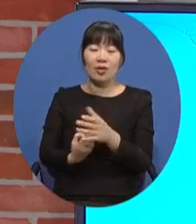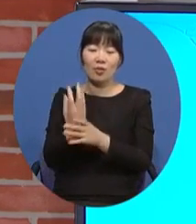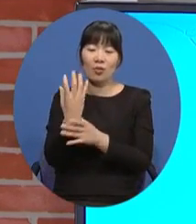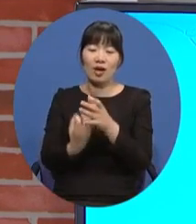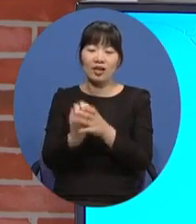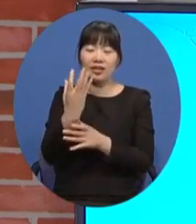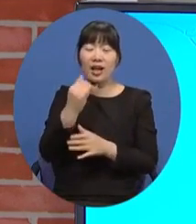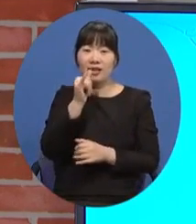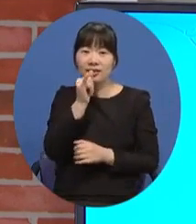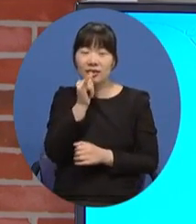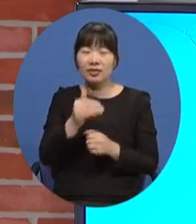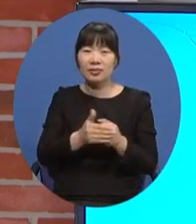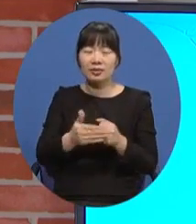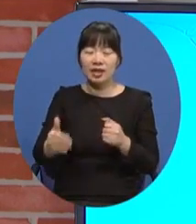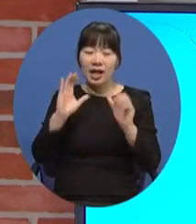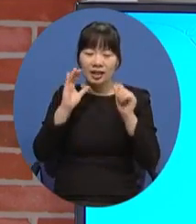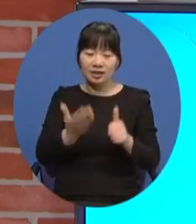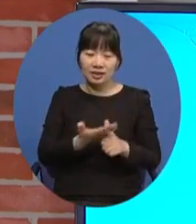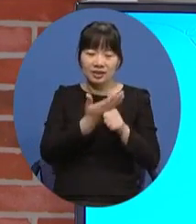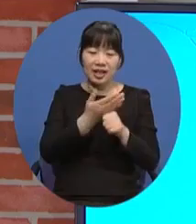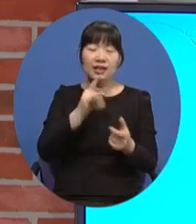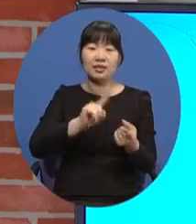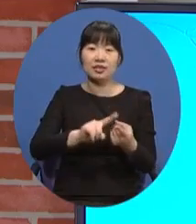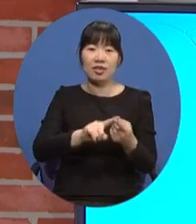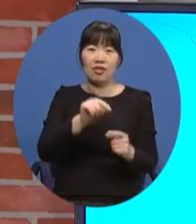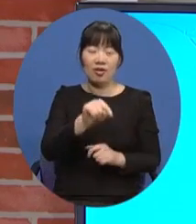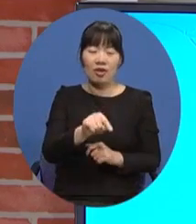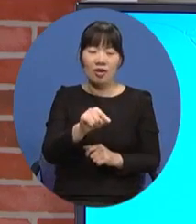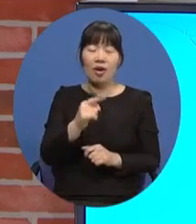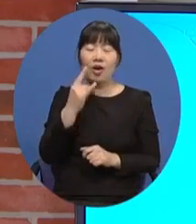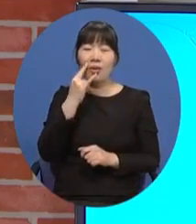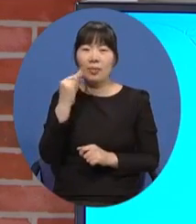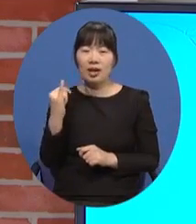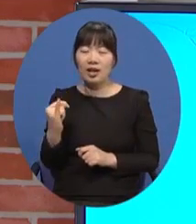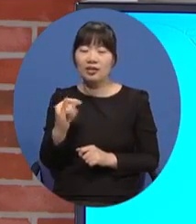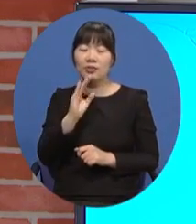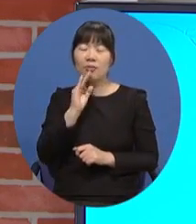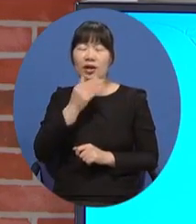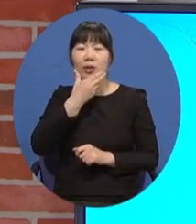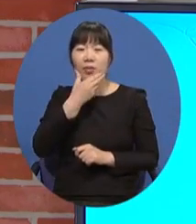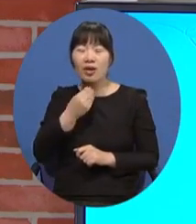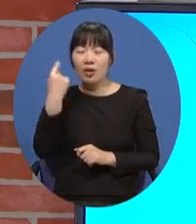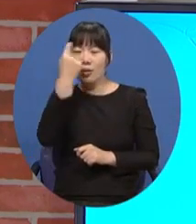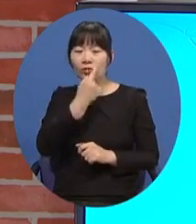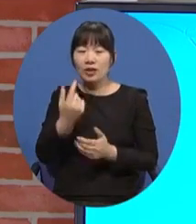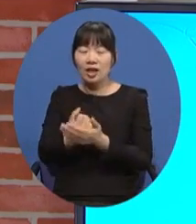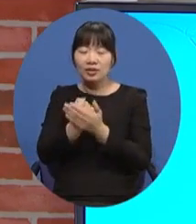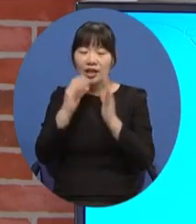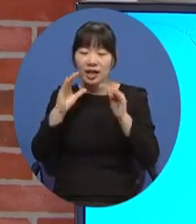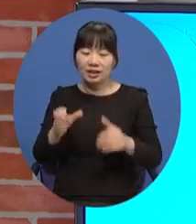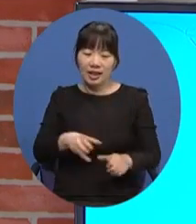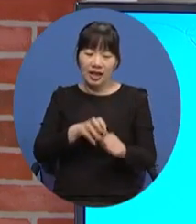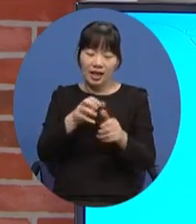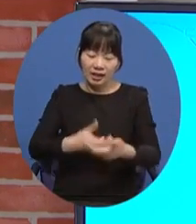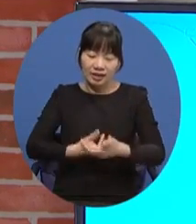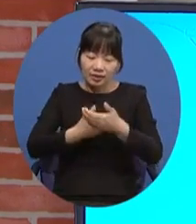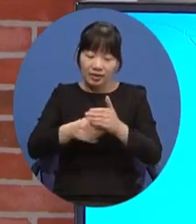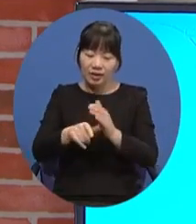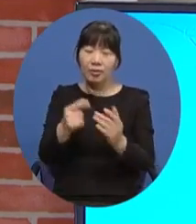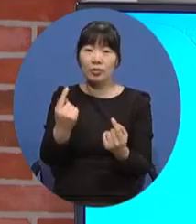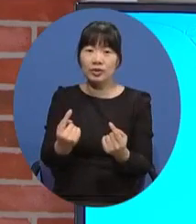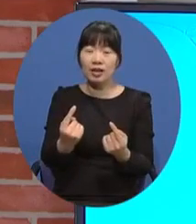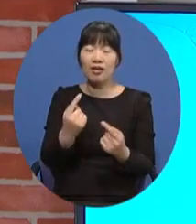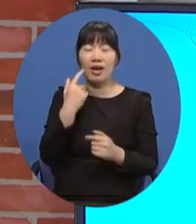순간입니다. 그러니까 이제 아기를 기른다는 그 자체가 여러분들 엄마가 정말 행복한 얼굴로 아기를 안았을 때보다